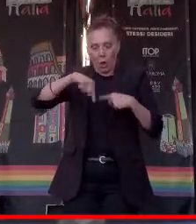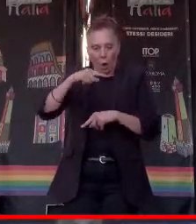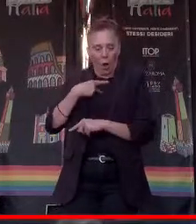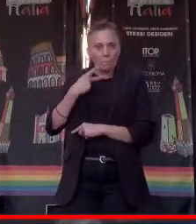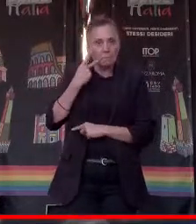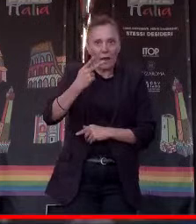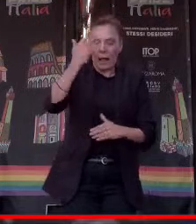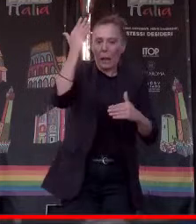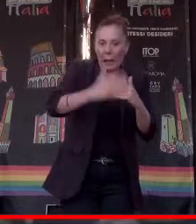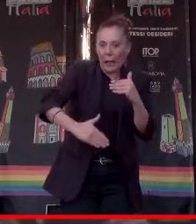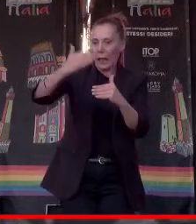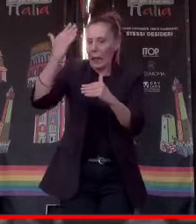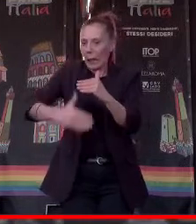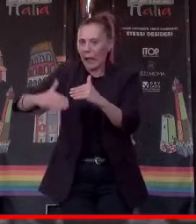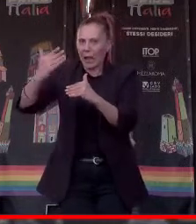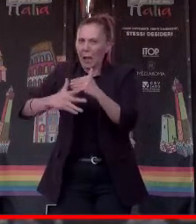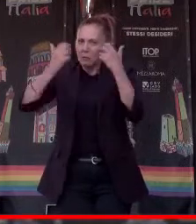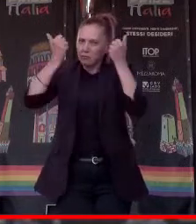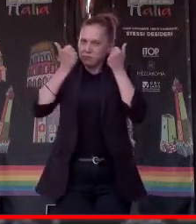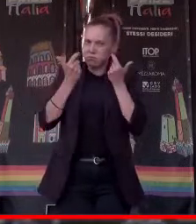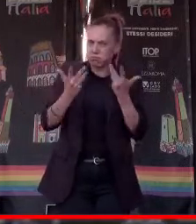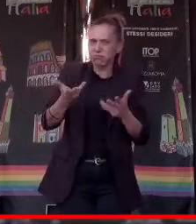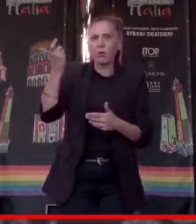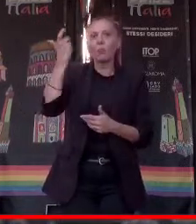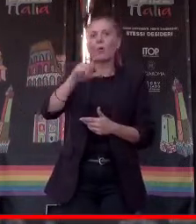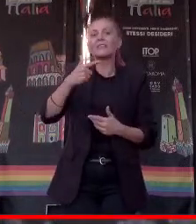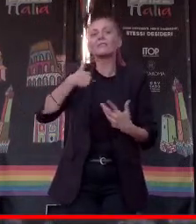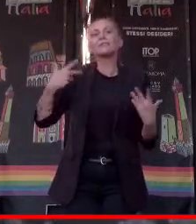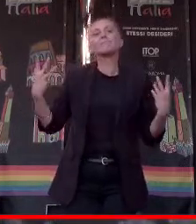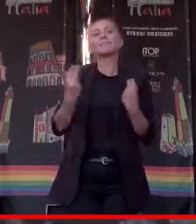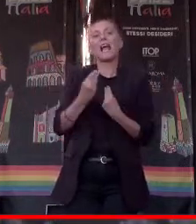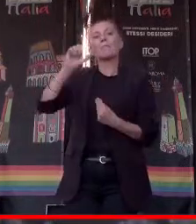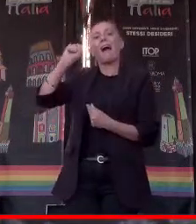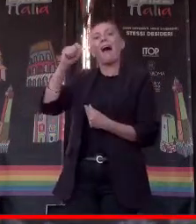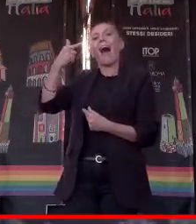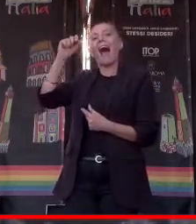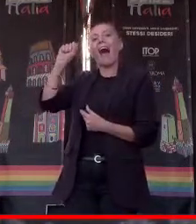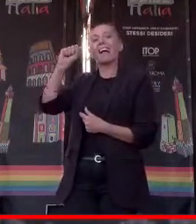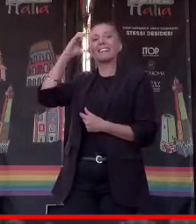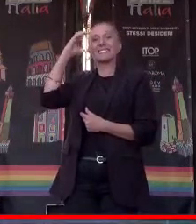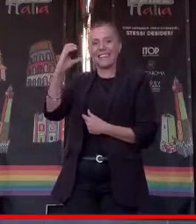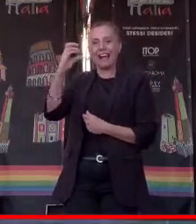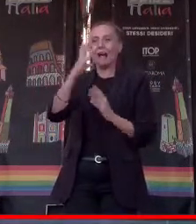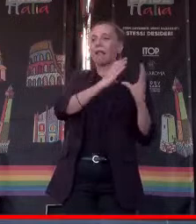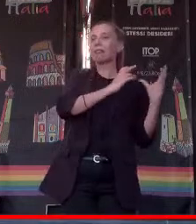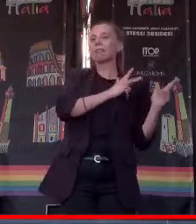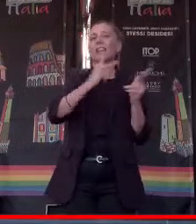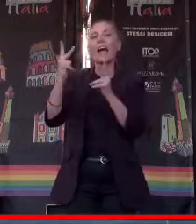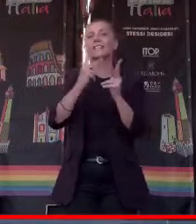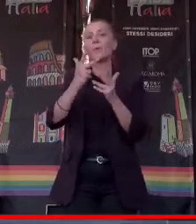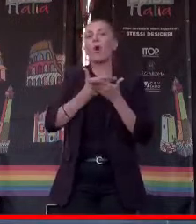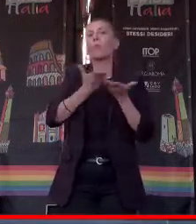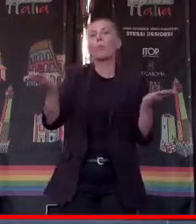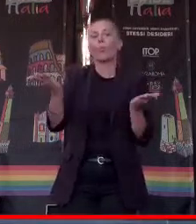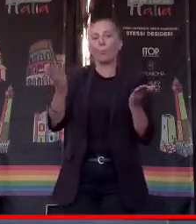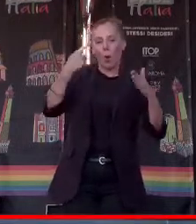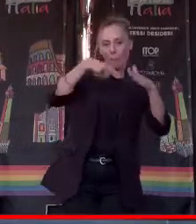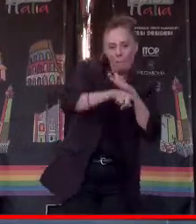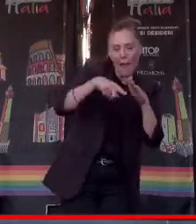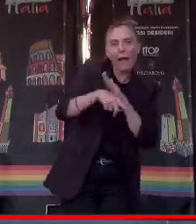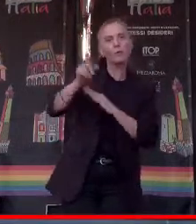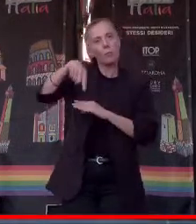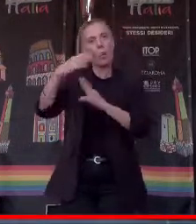riscontrato, ATAC, perché abbiamo fatto una passeggiata insieme ad ATAC sul trasporto pubblico locale, sia sulla metropolitana che